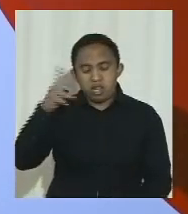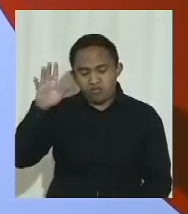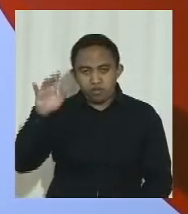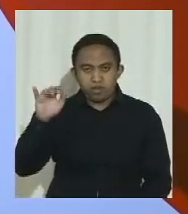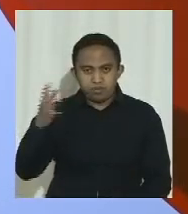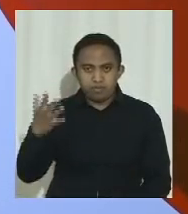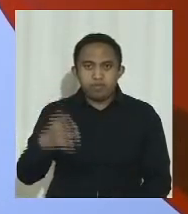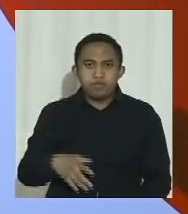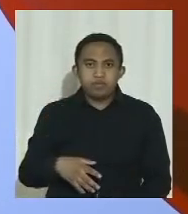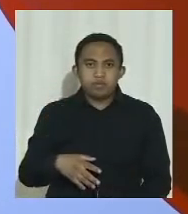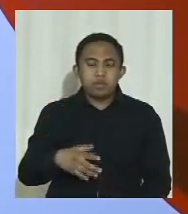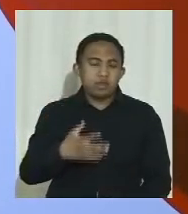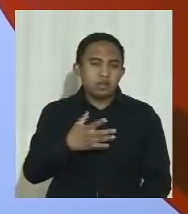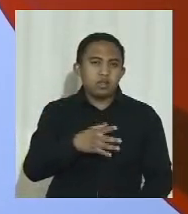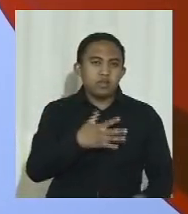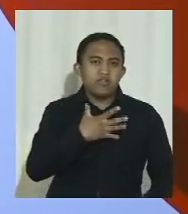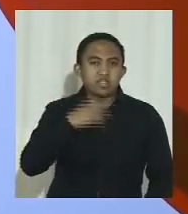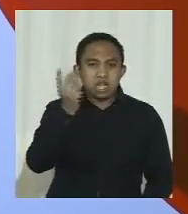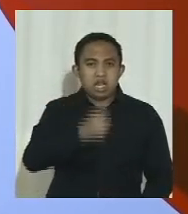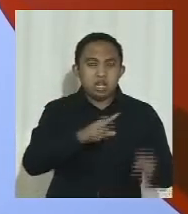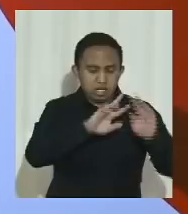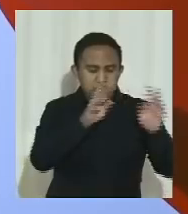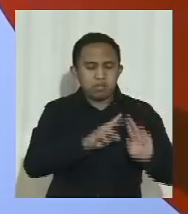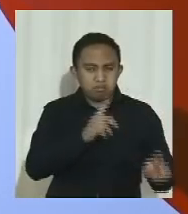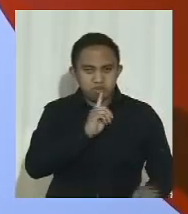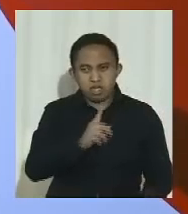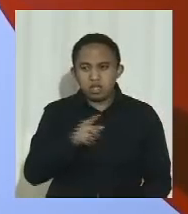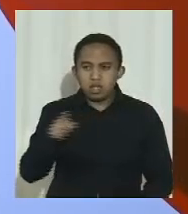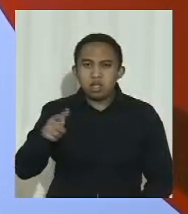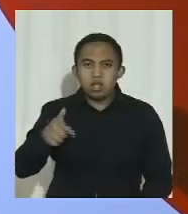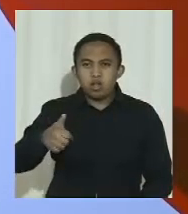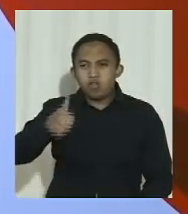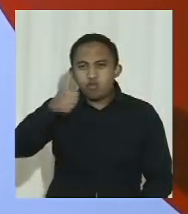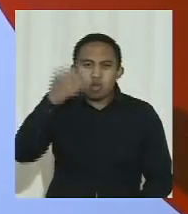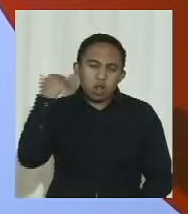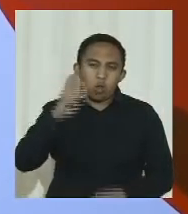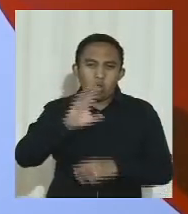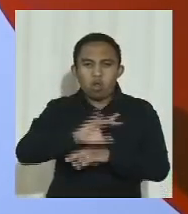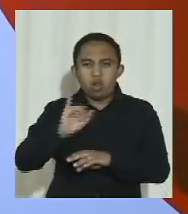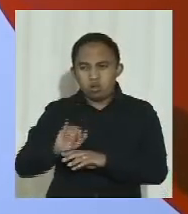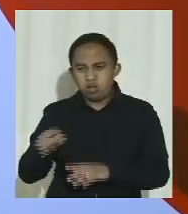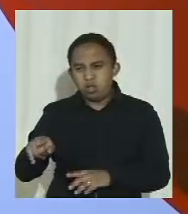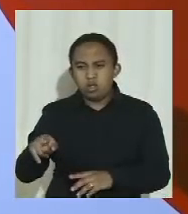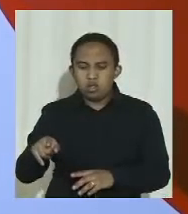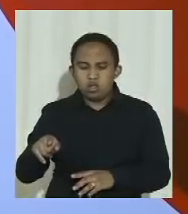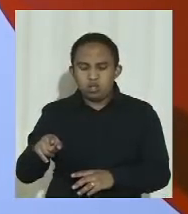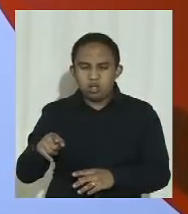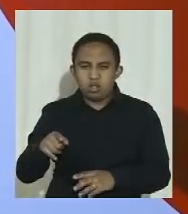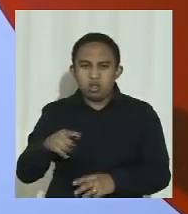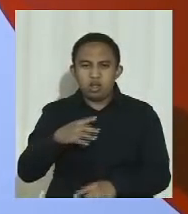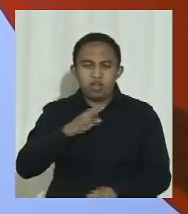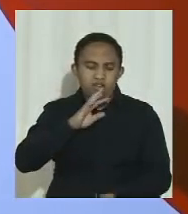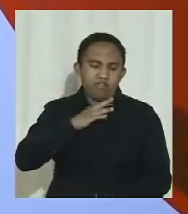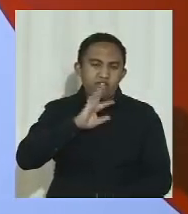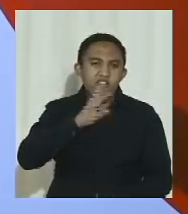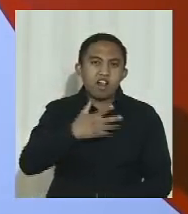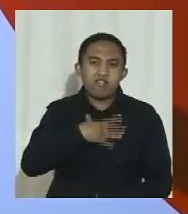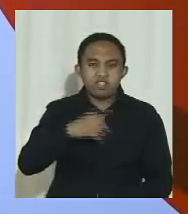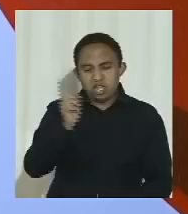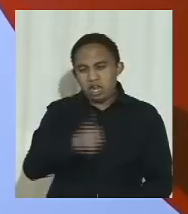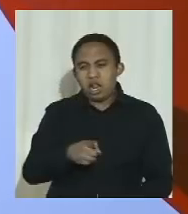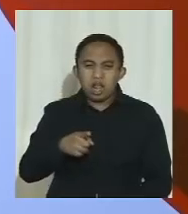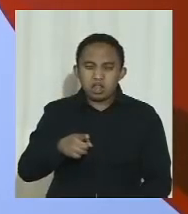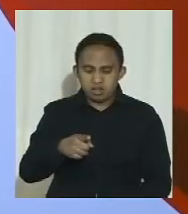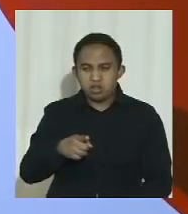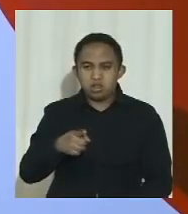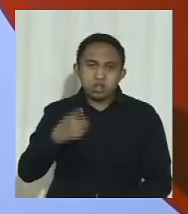avy amin'ny fitsarana iraisam-pirenena ny filoha teo aloha ny Côte d'Ivoire Laurent Gbagbo taoriana ny didim-pitsarana ny fa